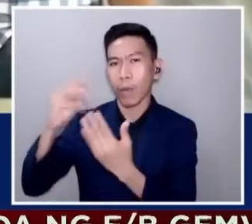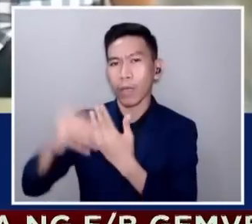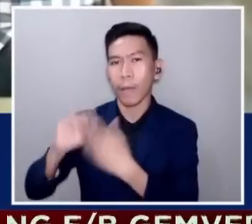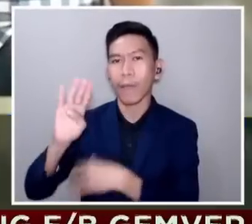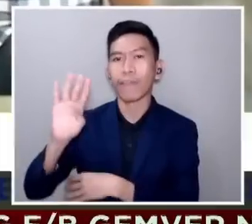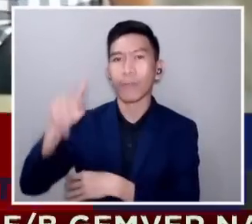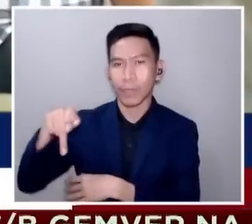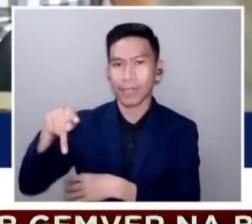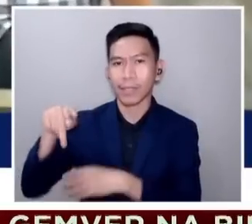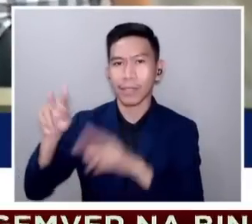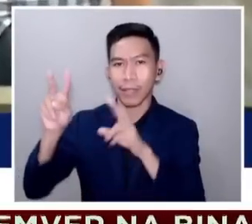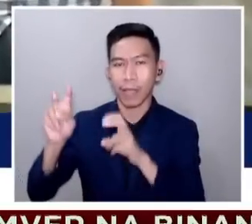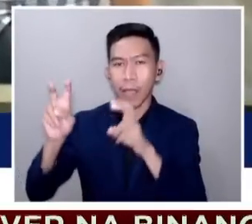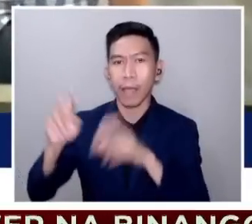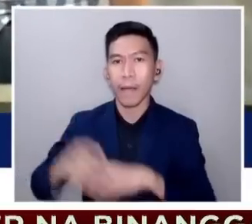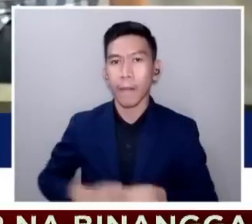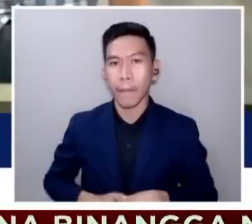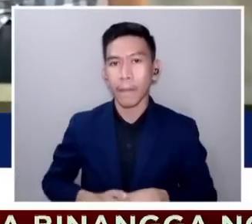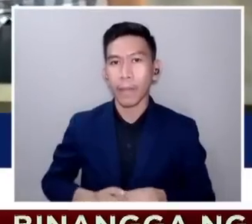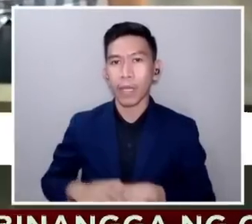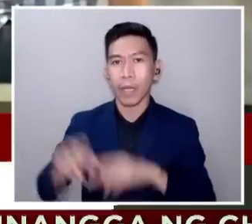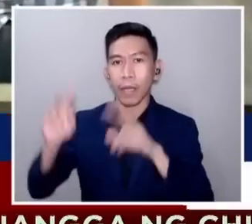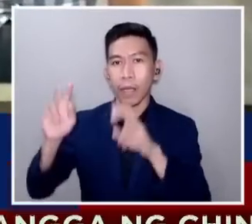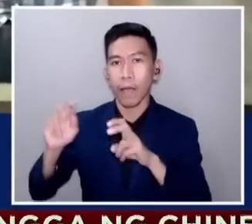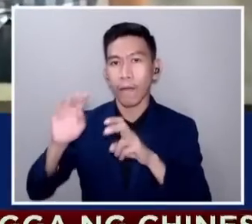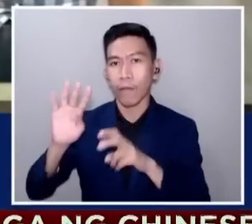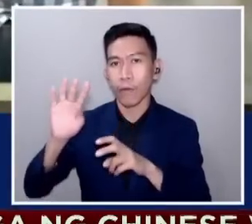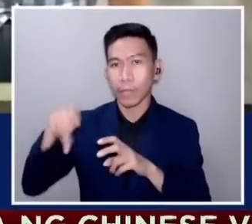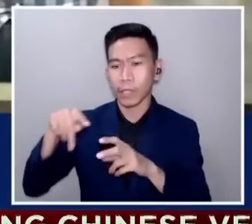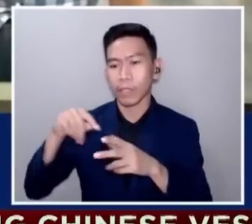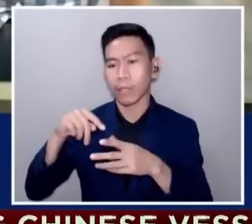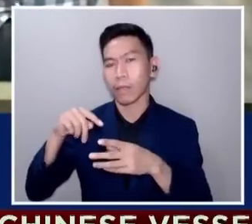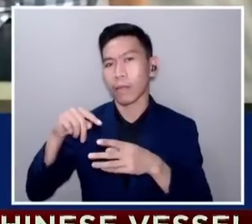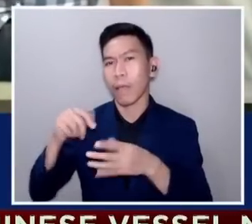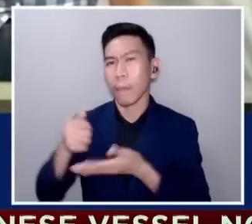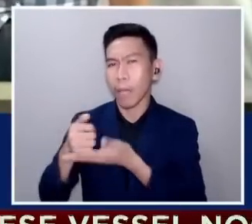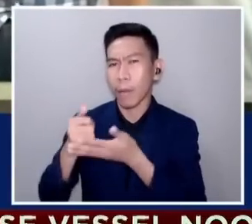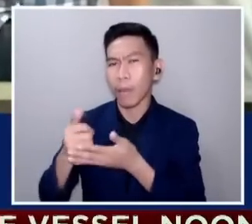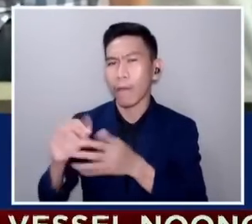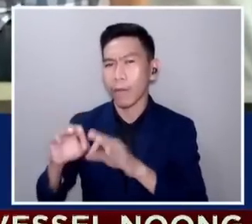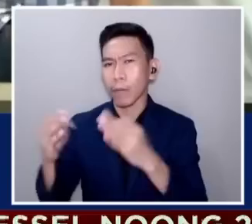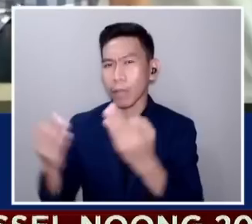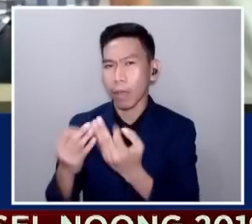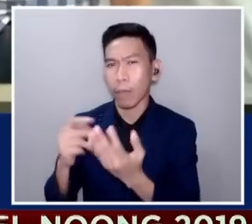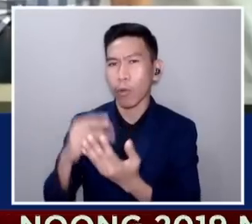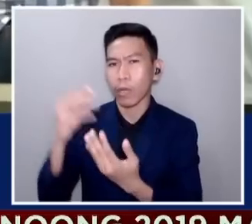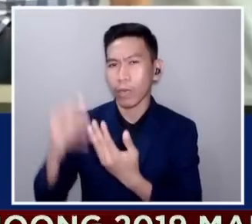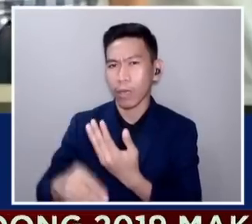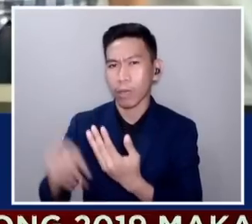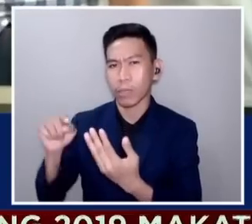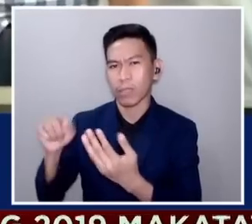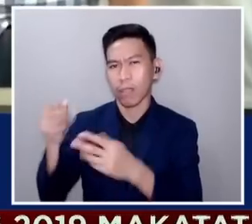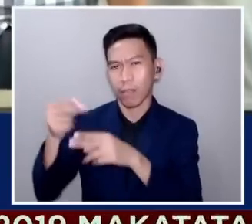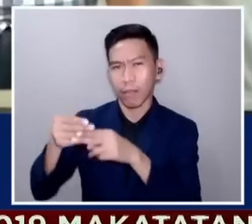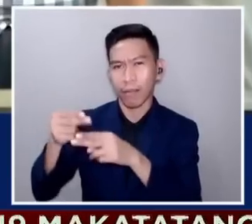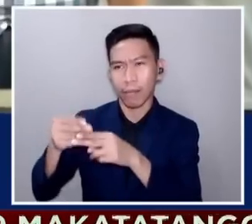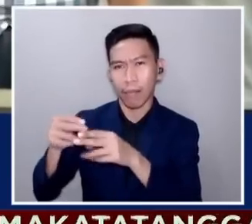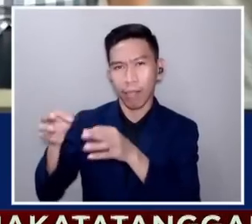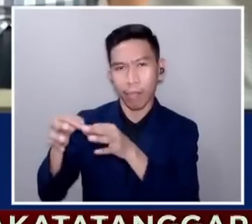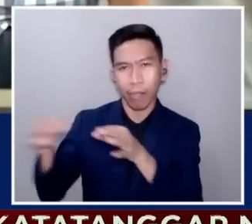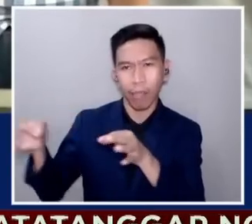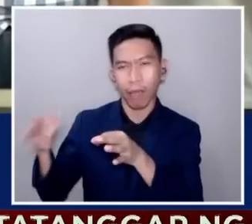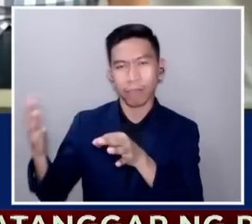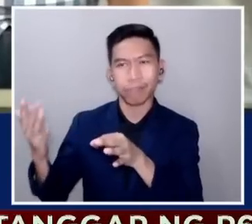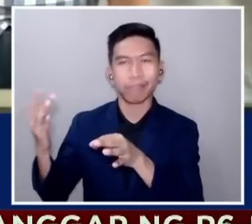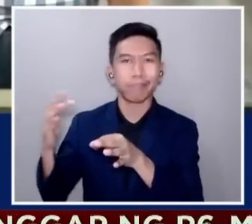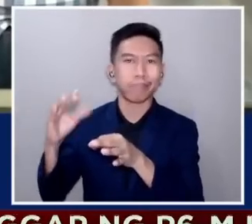4Ps, Pantawid Pang Pamilya Program. Alam nyo, pangalan pa lamang, medyo parang walang pag-asa. Makatawid lang kumain